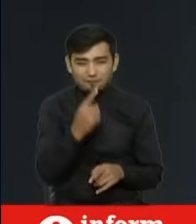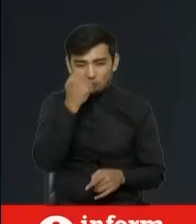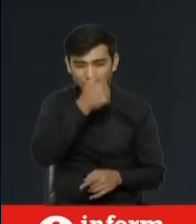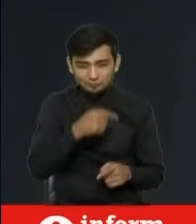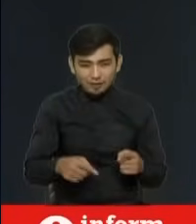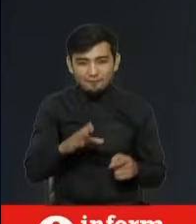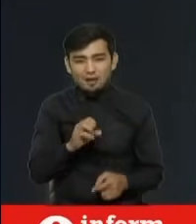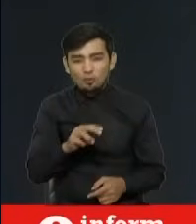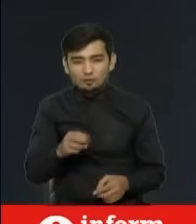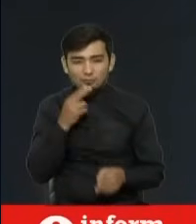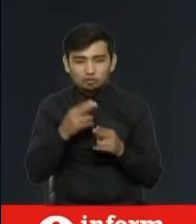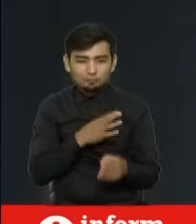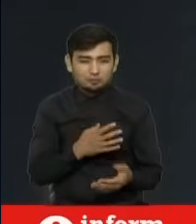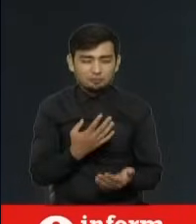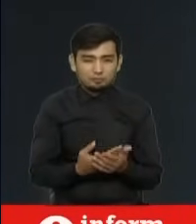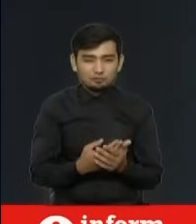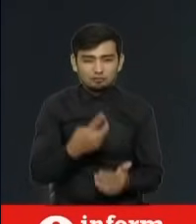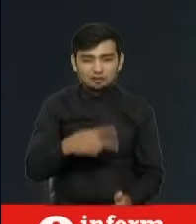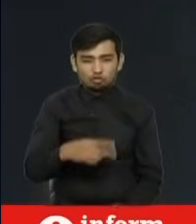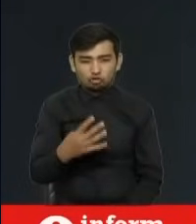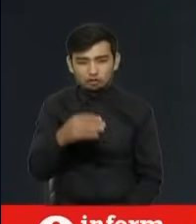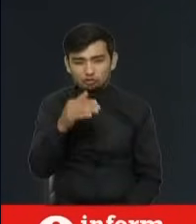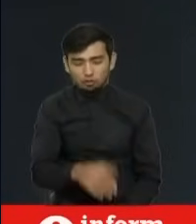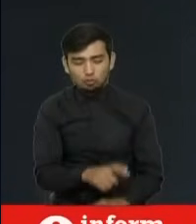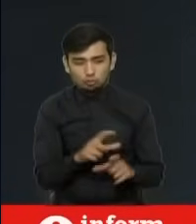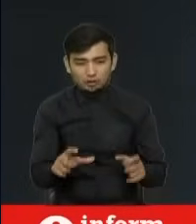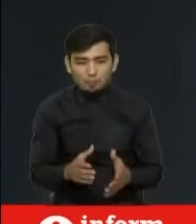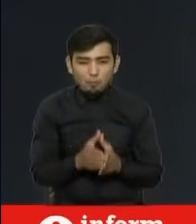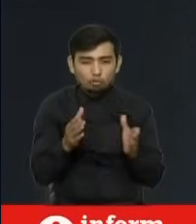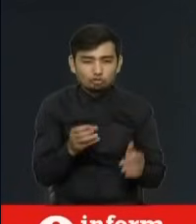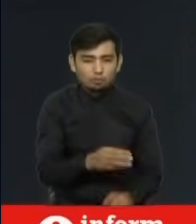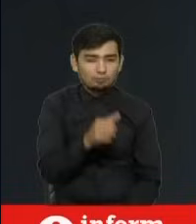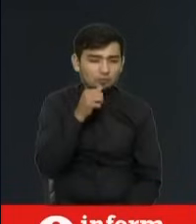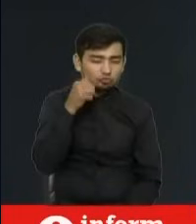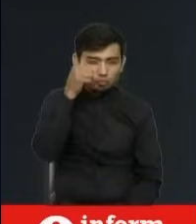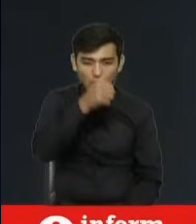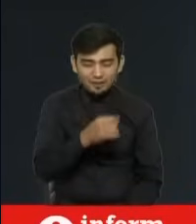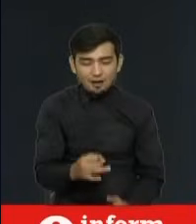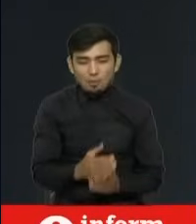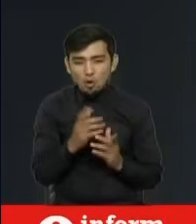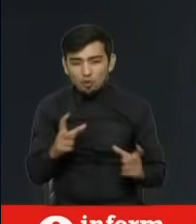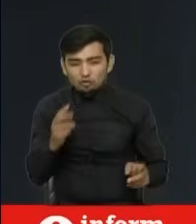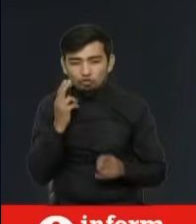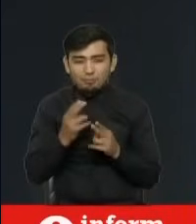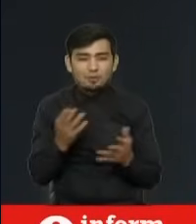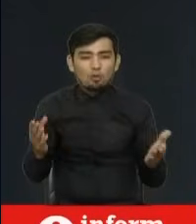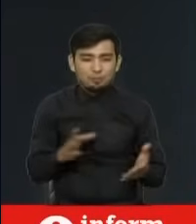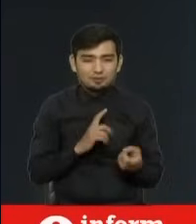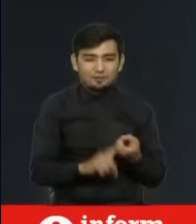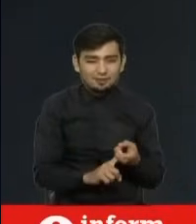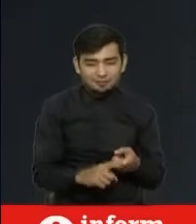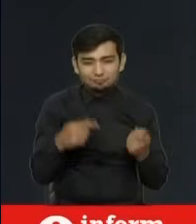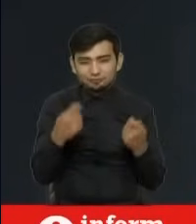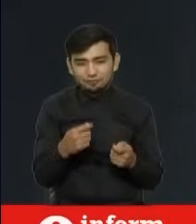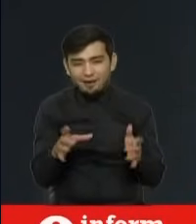ведомство обратились почти 24500 граждан больше чем в прошлом году большинство обращений касается розничной